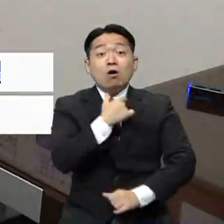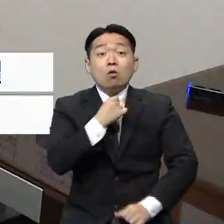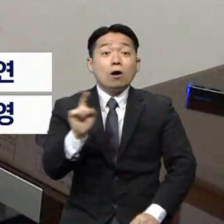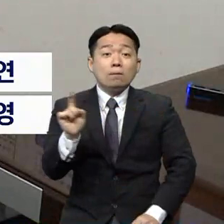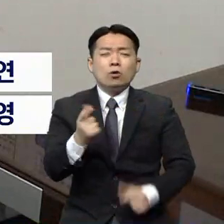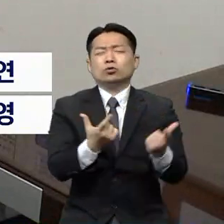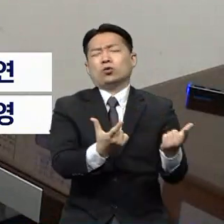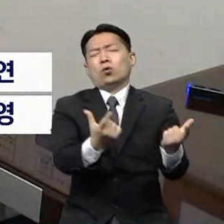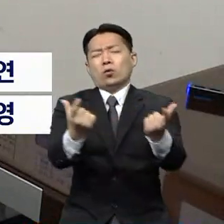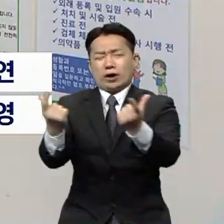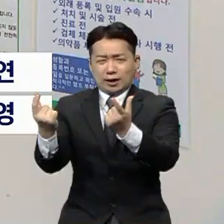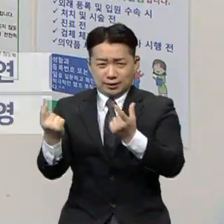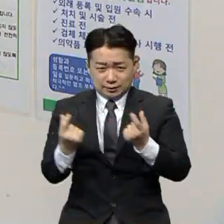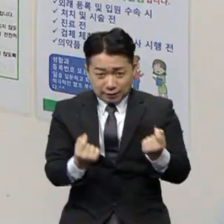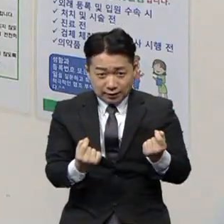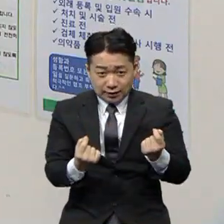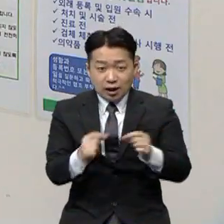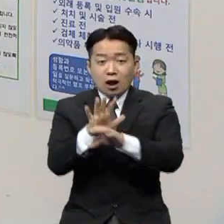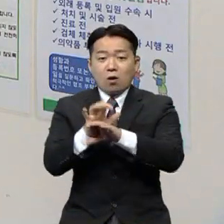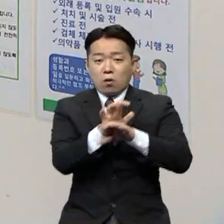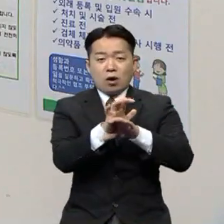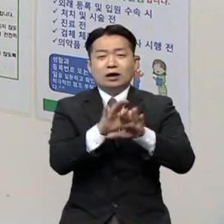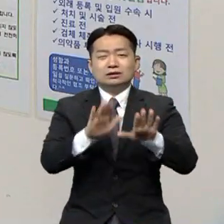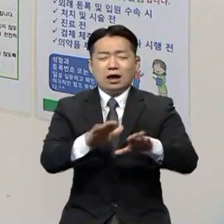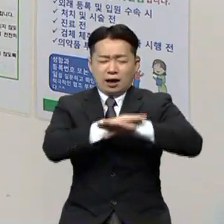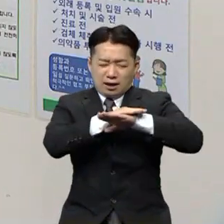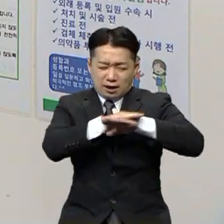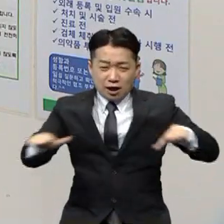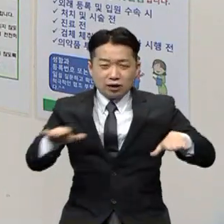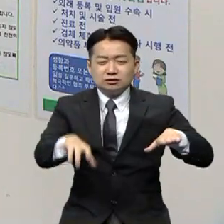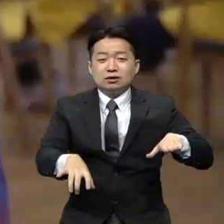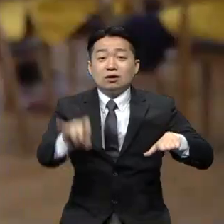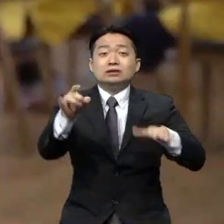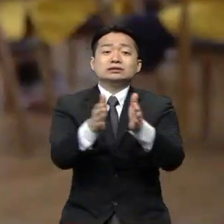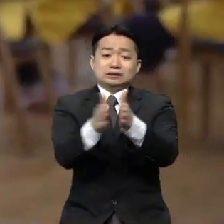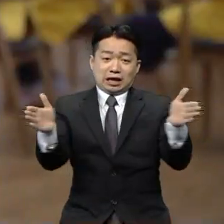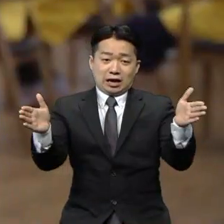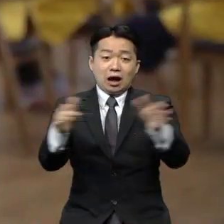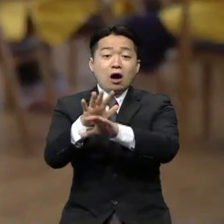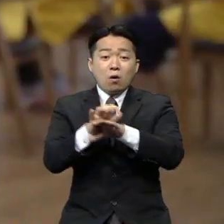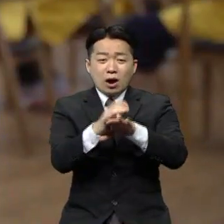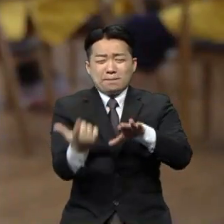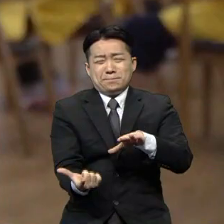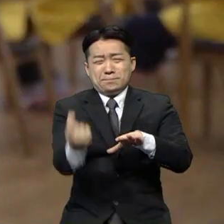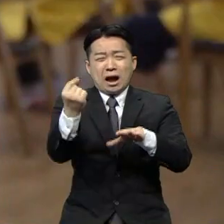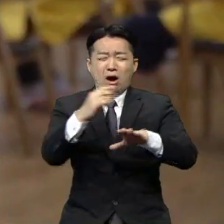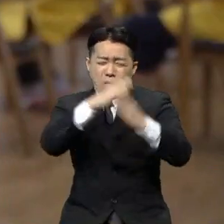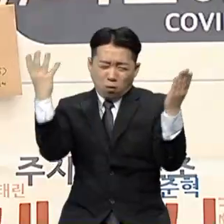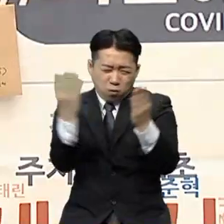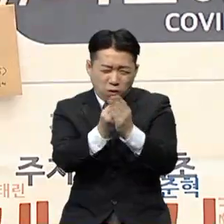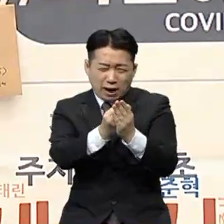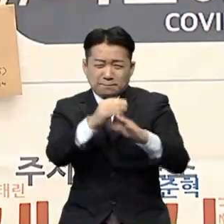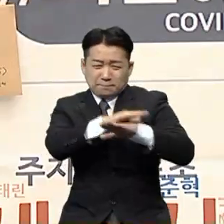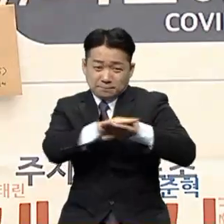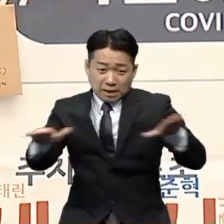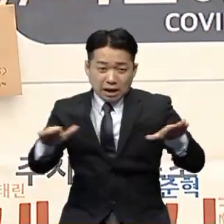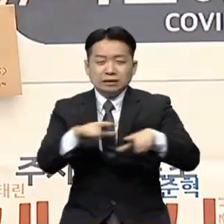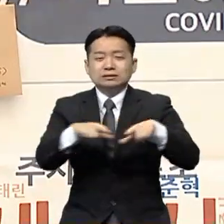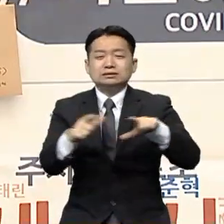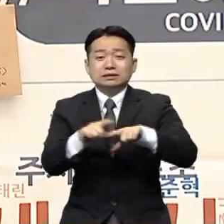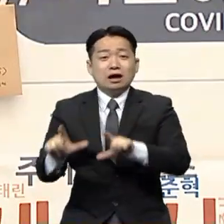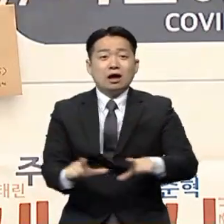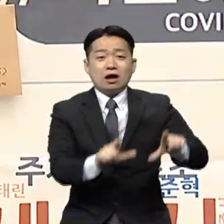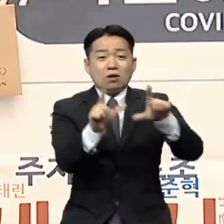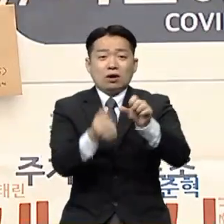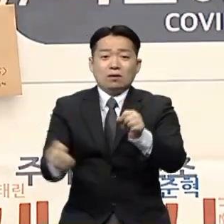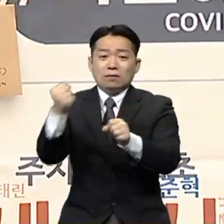모두 같았습니다. 코로나를 벗어날 수 있는 첫걸음을 뗐다는 게 코로나가 하루빨리 종식되어서 일상으로 돌아갈